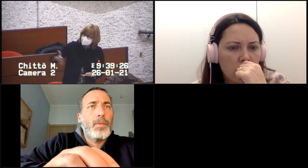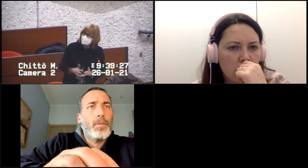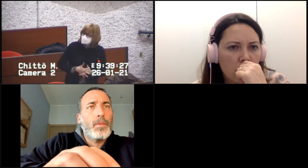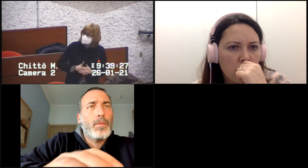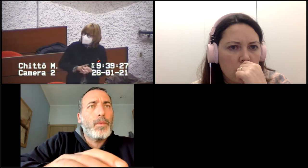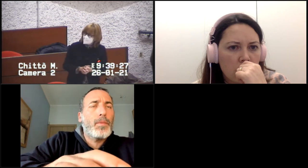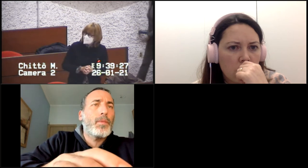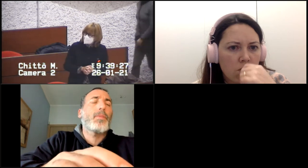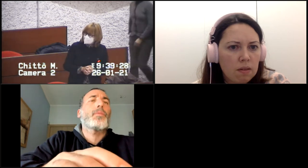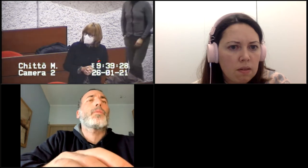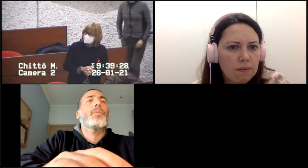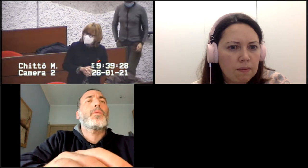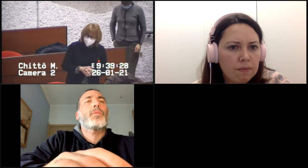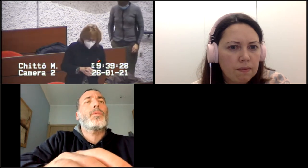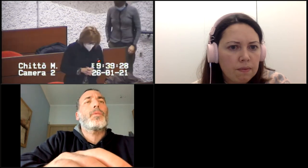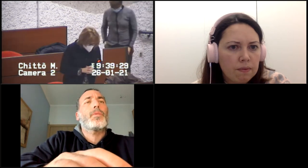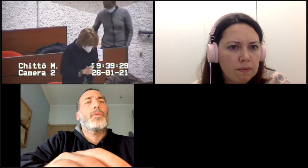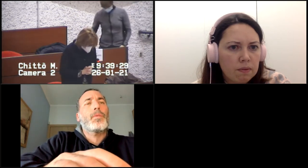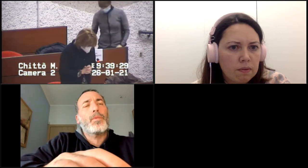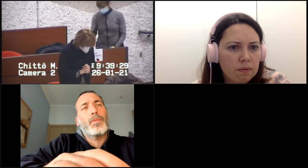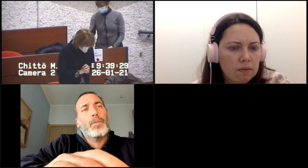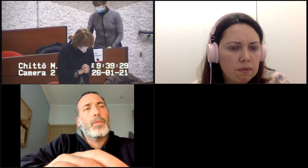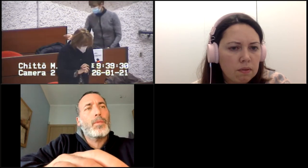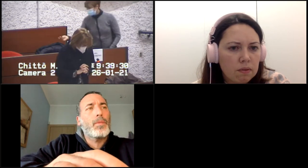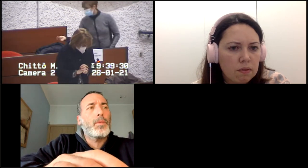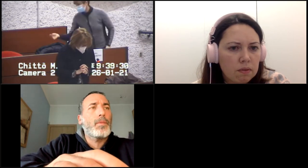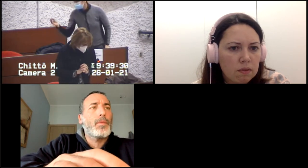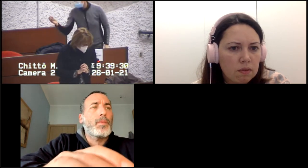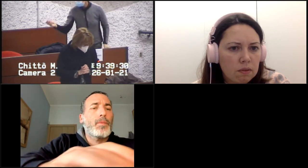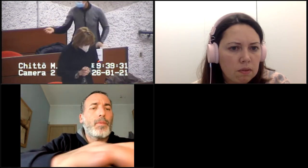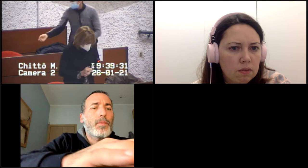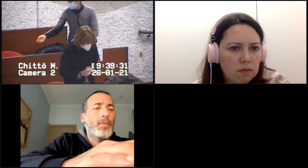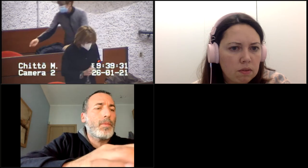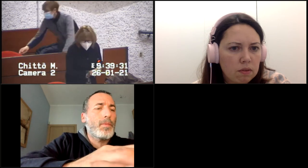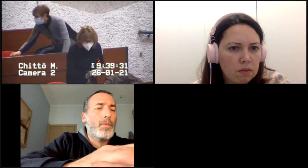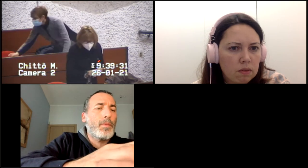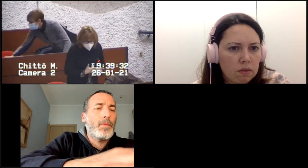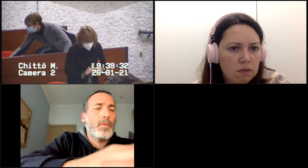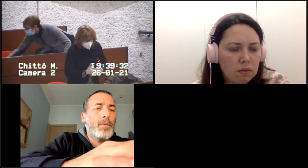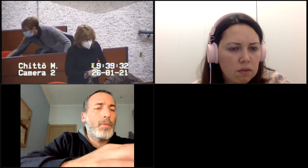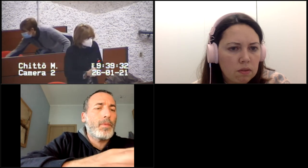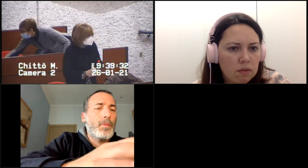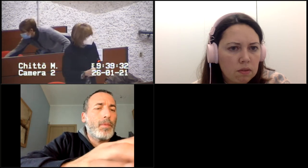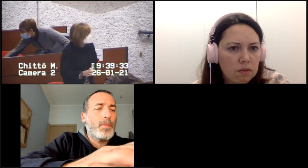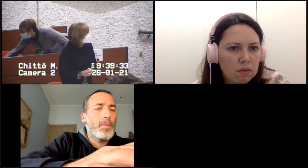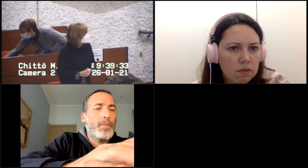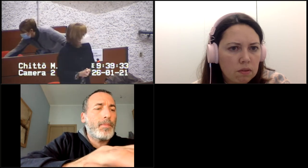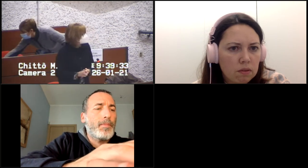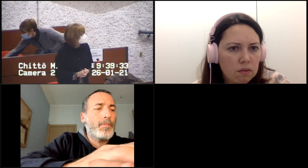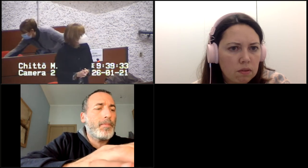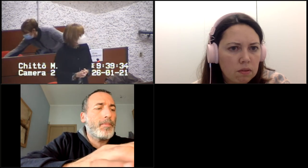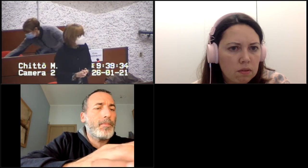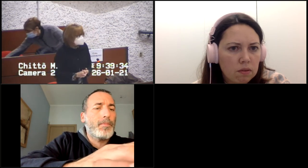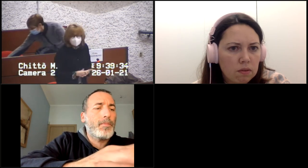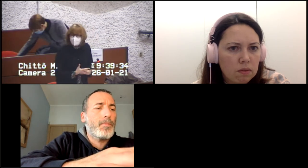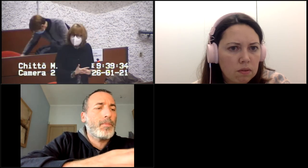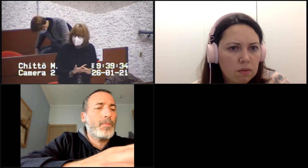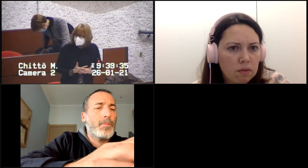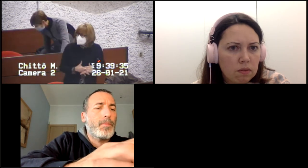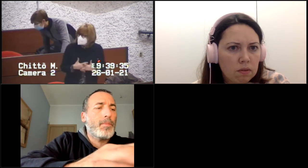il percorso, era il percorso che è stato portato avanti, per cui devo dire in modo molto, con